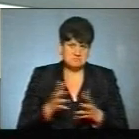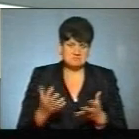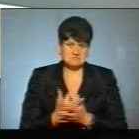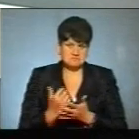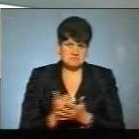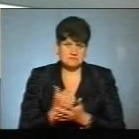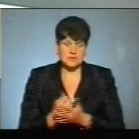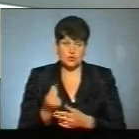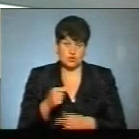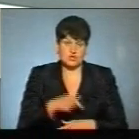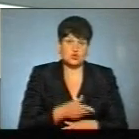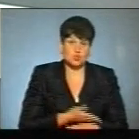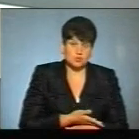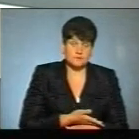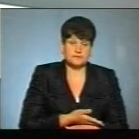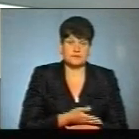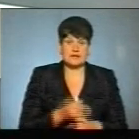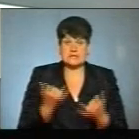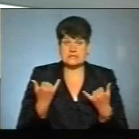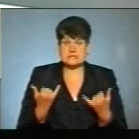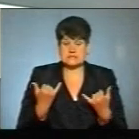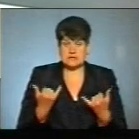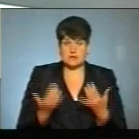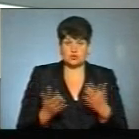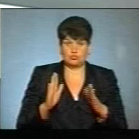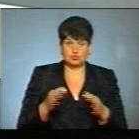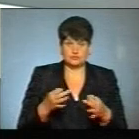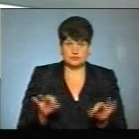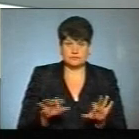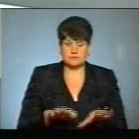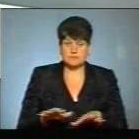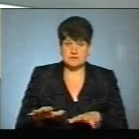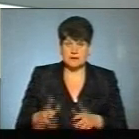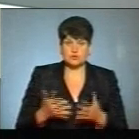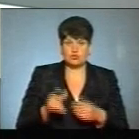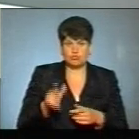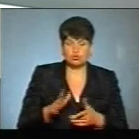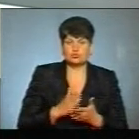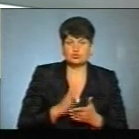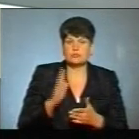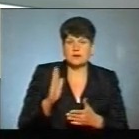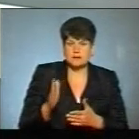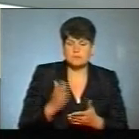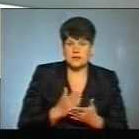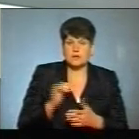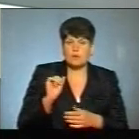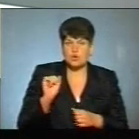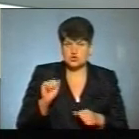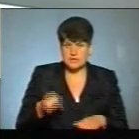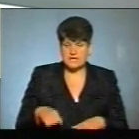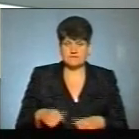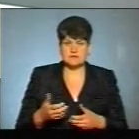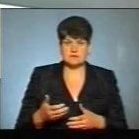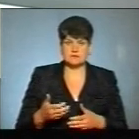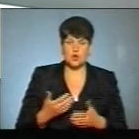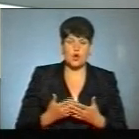заробити грошей, ніж тут. І зараз, якщо будуть вакансії і люди, якщо будуть мати можливість, бо так...